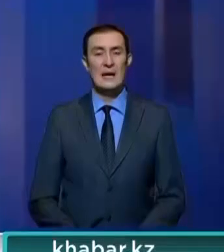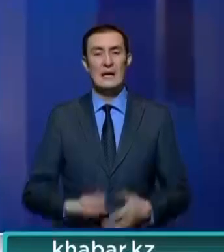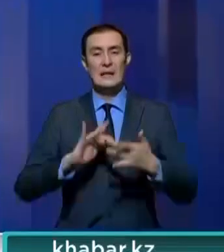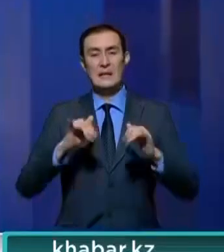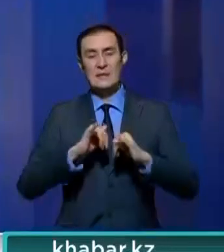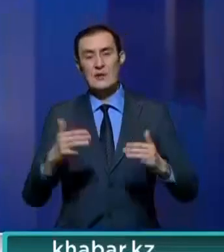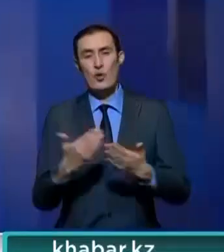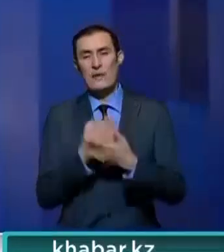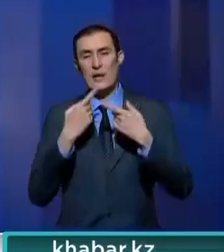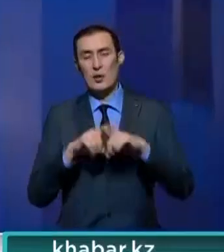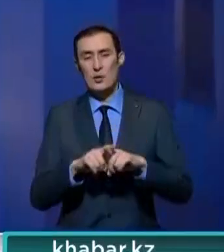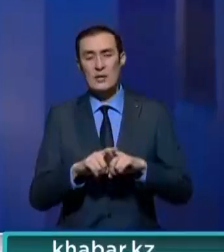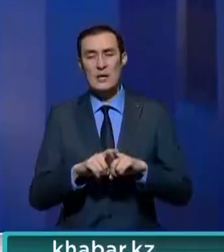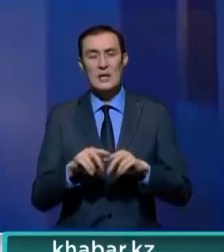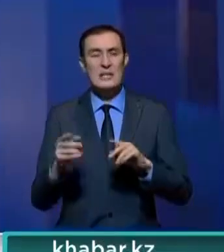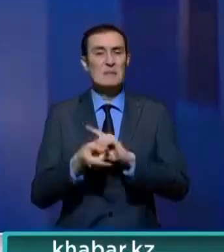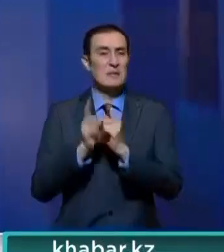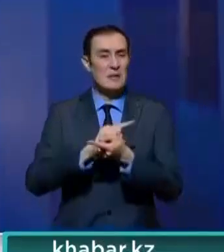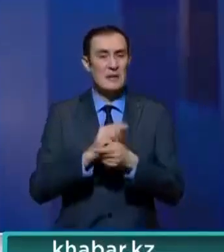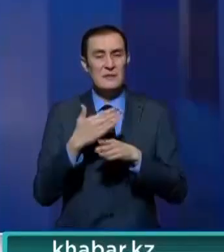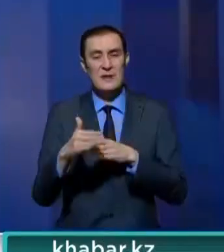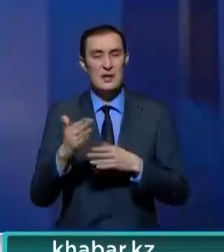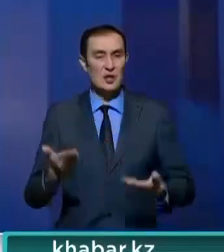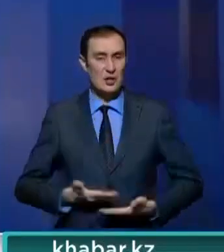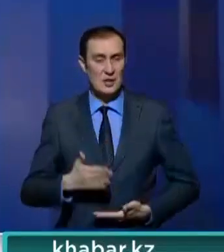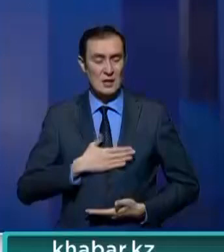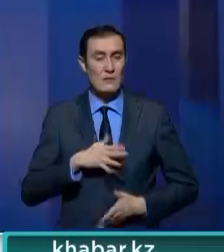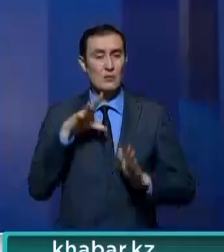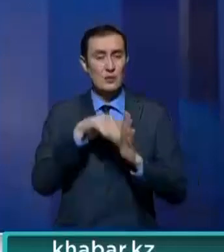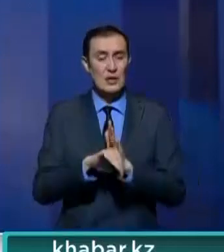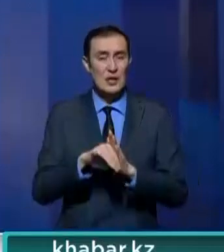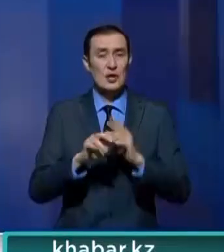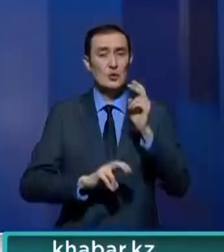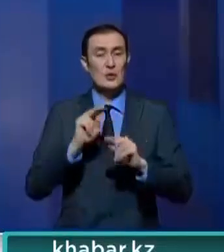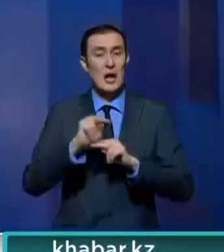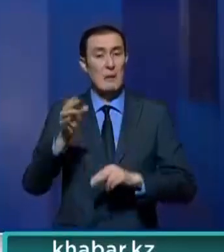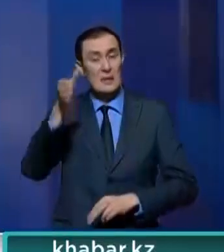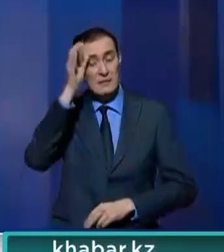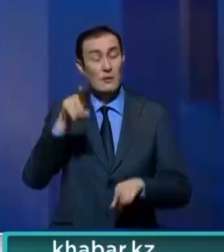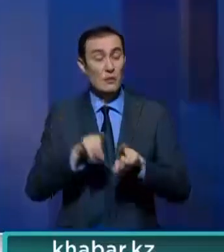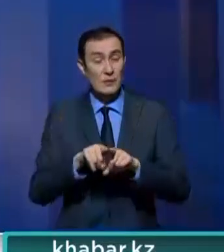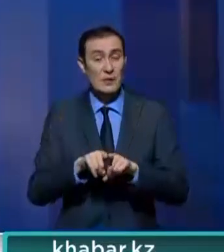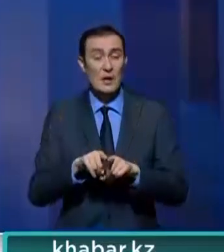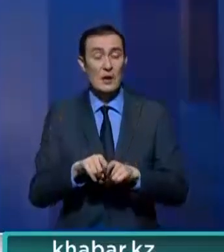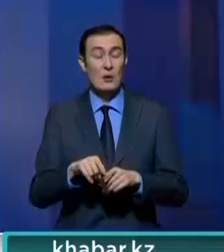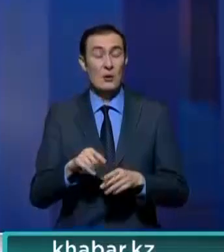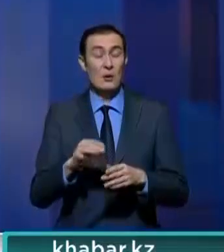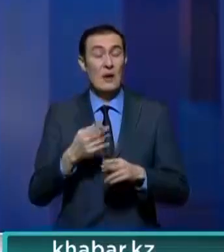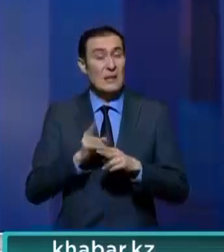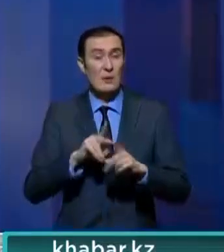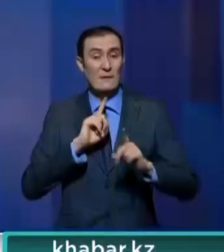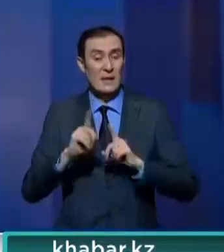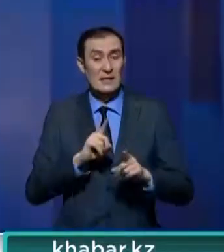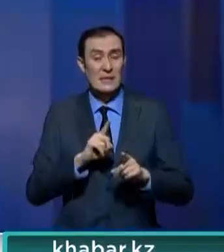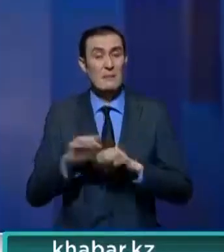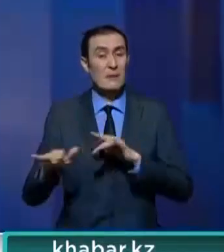Цифровизация и новые технологии внесли значительные коррективы во все отрасли жизни. Они даже коснулись и индустрии образования, которая является консервативной. Поэтому конференция